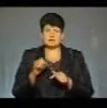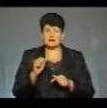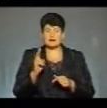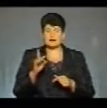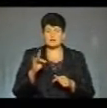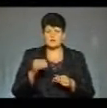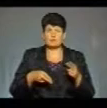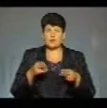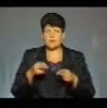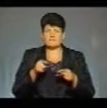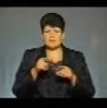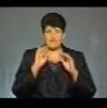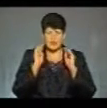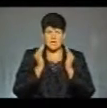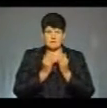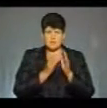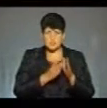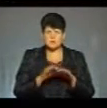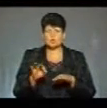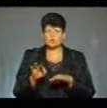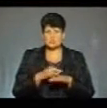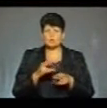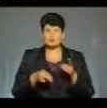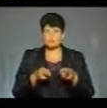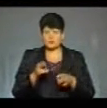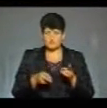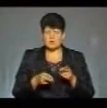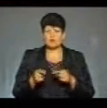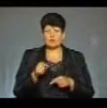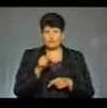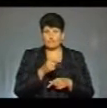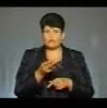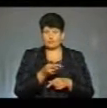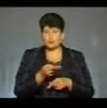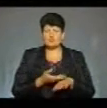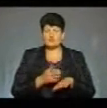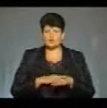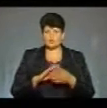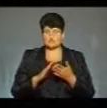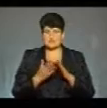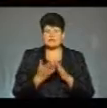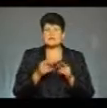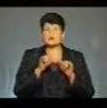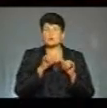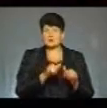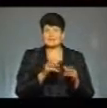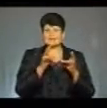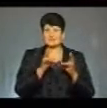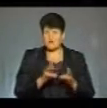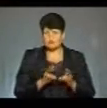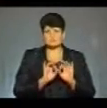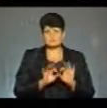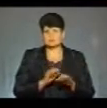Красуватого прооперували, він в реанімації. Дружину прооперували. Вони у важкому стані. Які саме у них травми, коментувати не